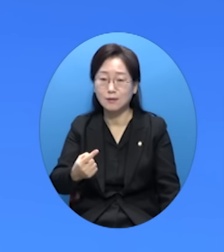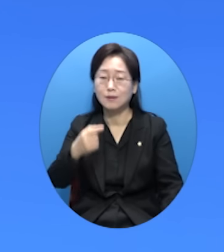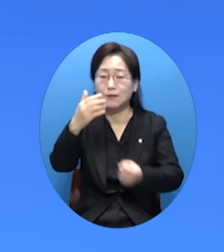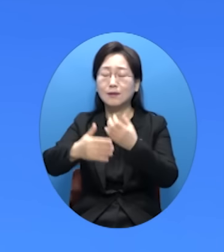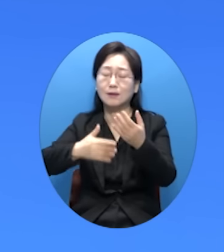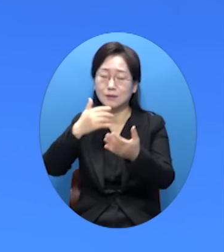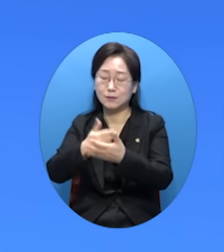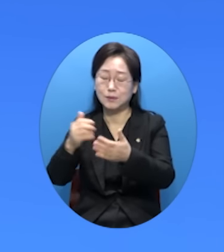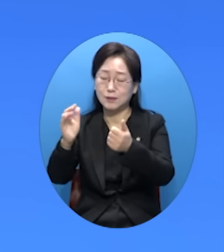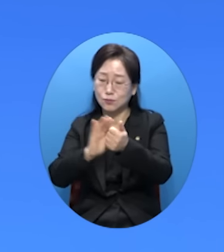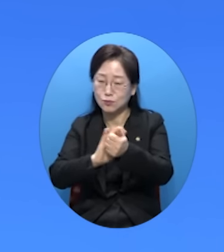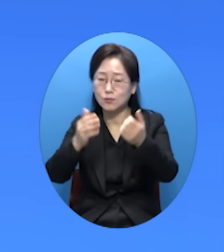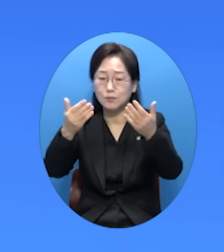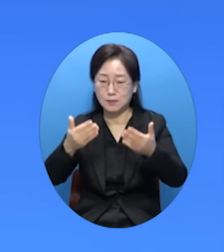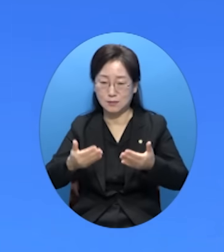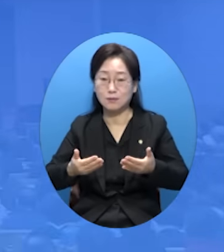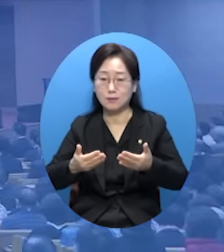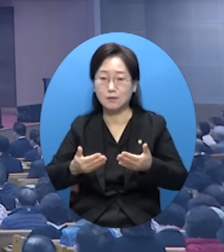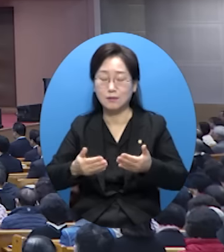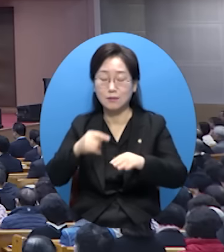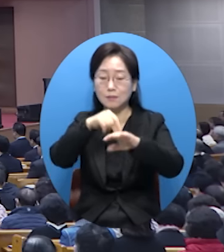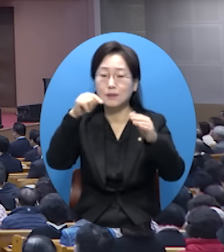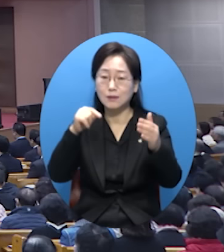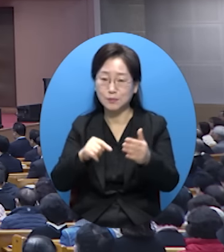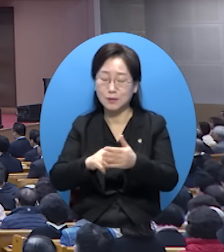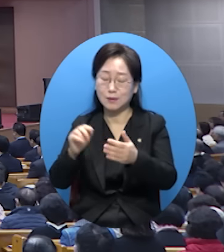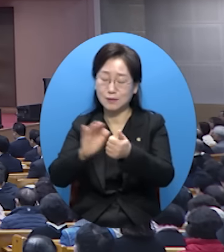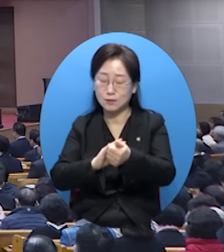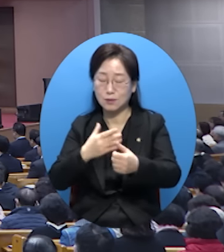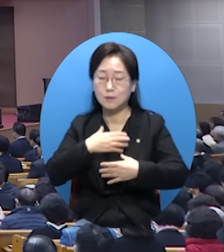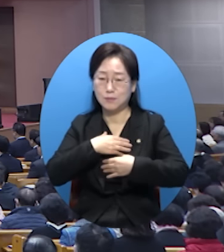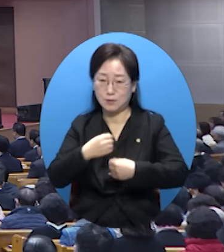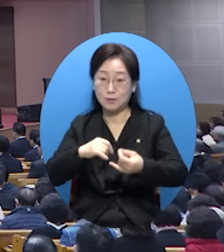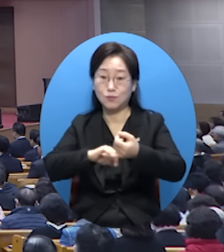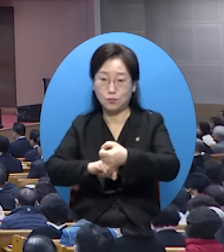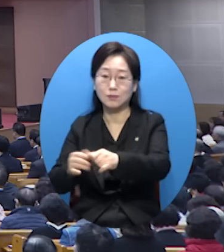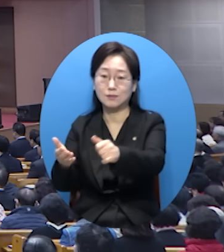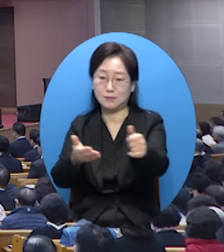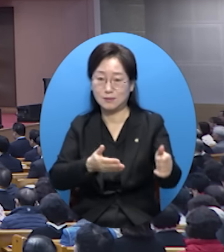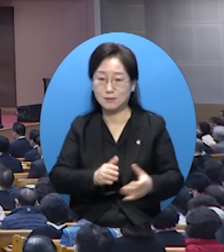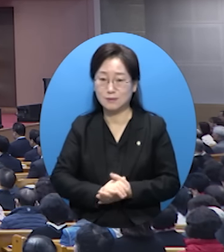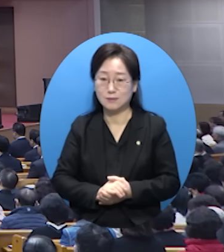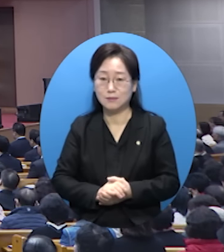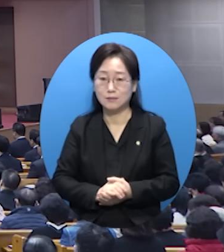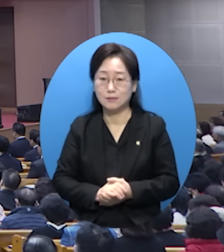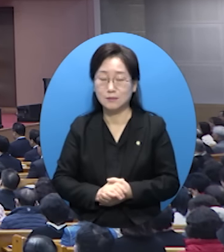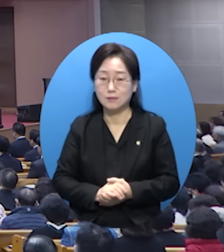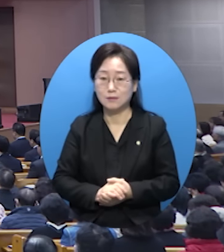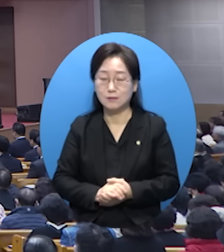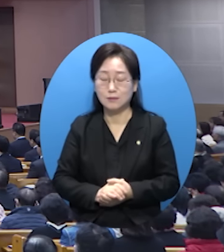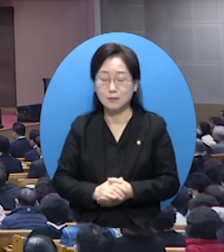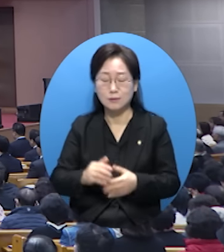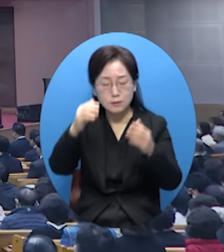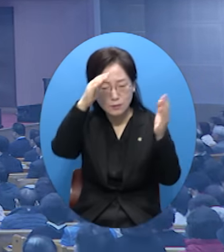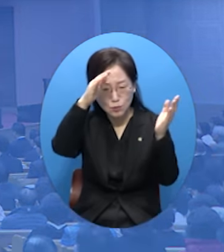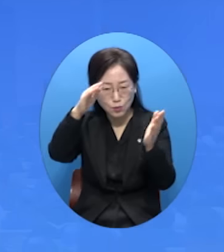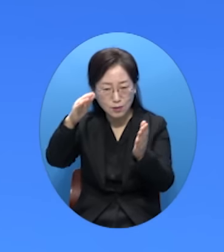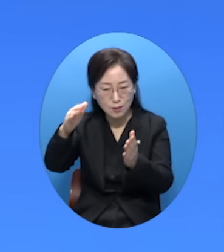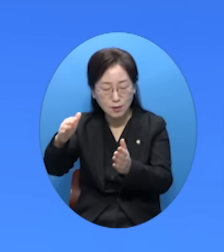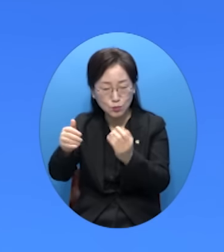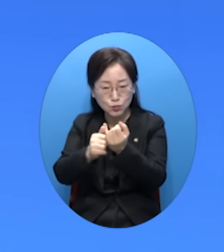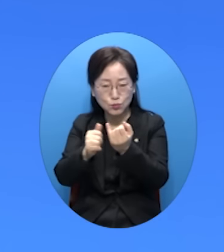하나님의 위로하심이 있어서 그 마음에 치료와 평안함이 있게 되기를 바랍니다. 그를 통해서 부부가